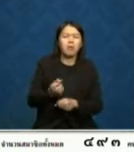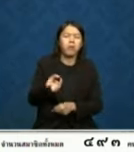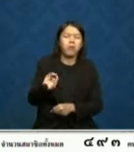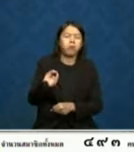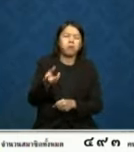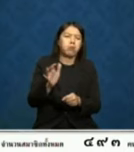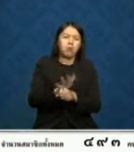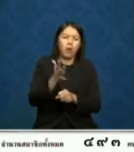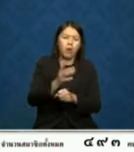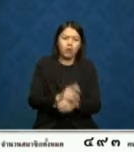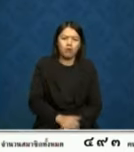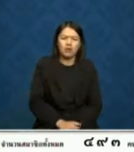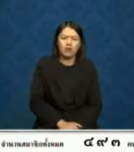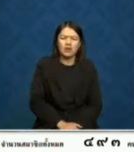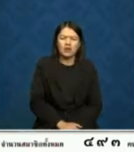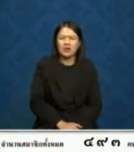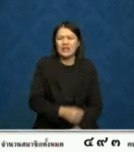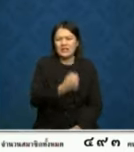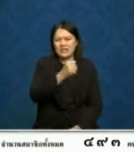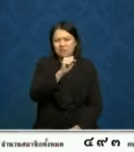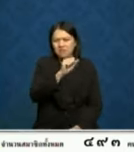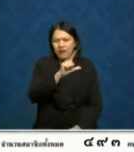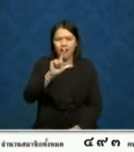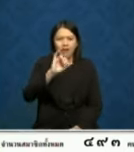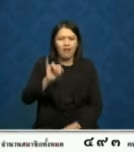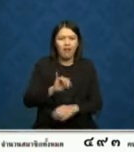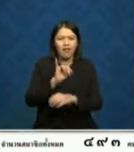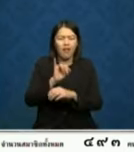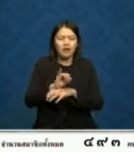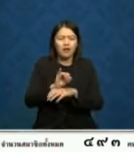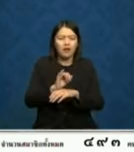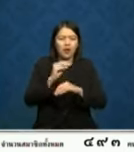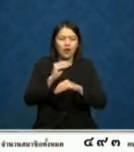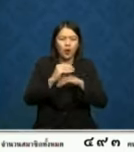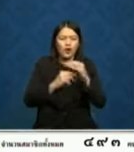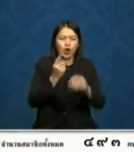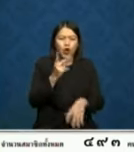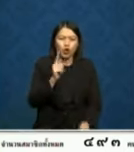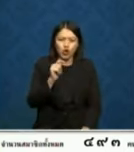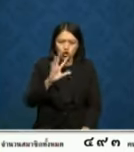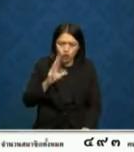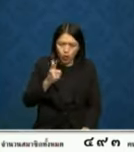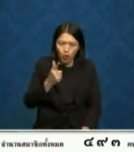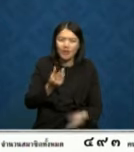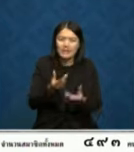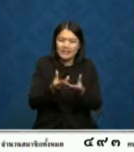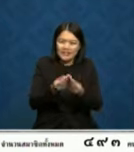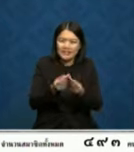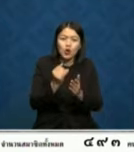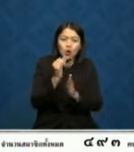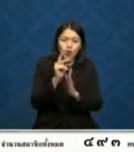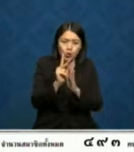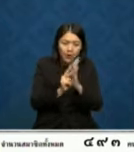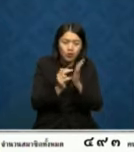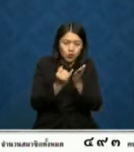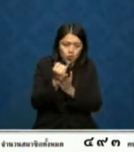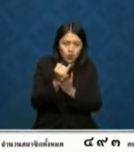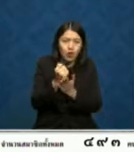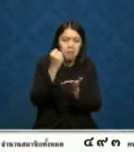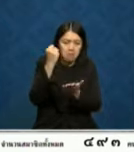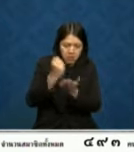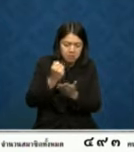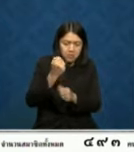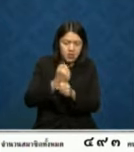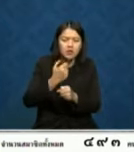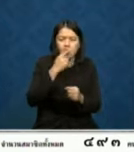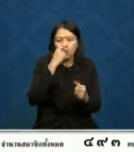ประธานที่ผมบอกว่ามันเหลืออีกประมาณ 10ล้านร้ายไอ้โครงการคทชก็ดีไอโครงการที่ทำให้ที่ดินชอบด้วยกฎหมายเนี่ยมันต้องทำทั้ง